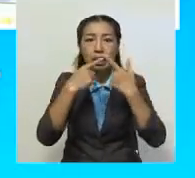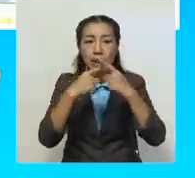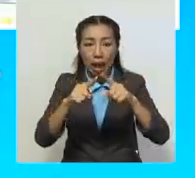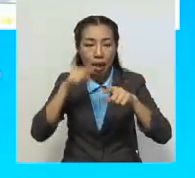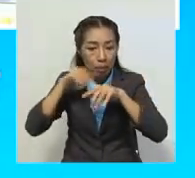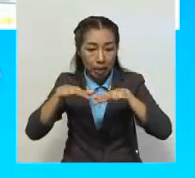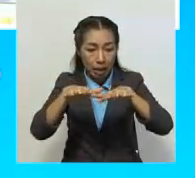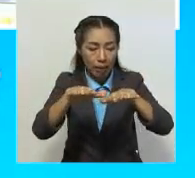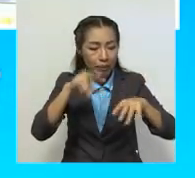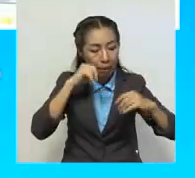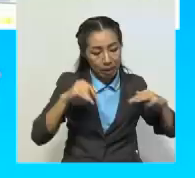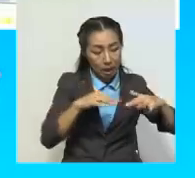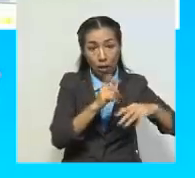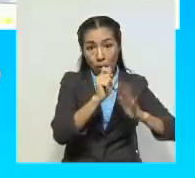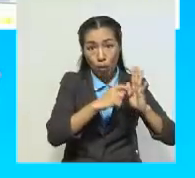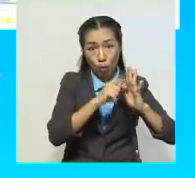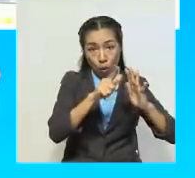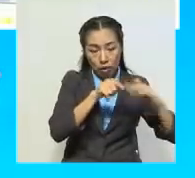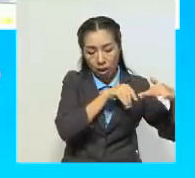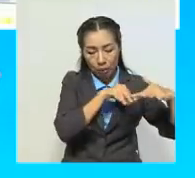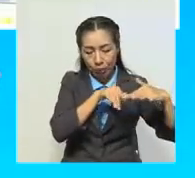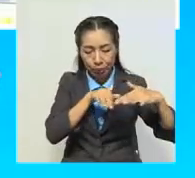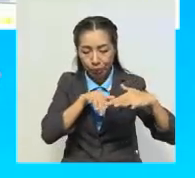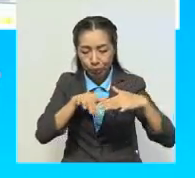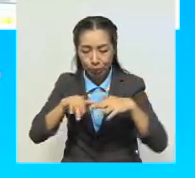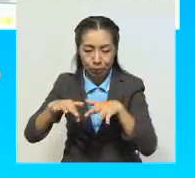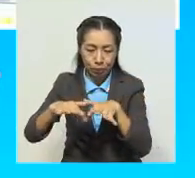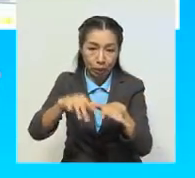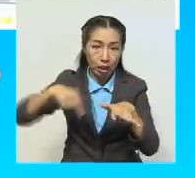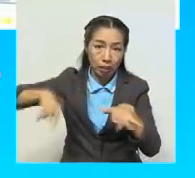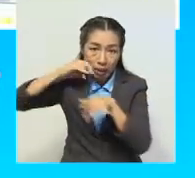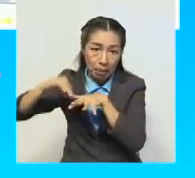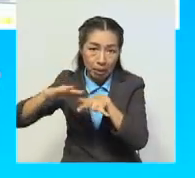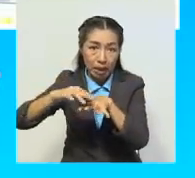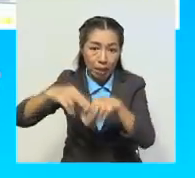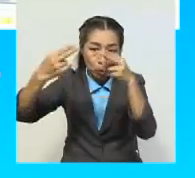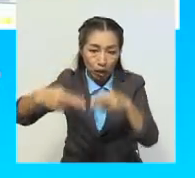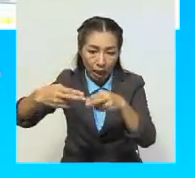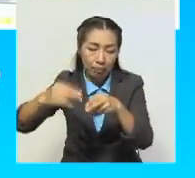งที่ลำน้ำสงขลาก่อนลำน้ำสงขลาที่จะใหญ่กว่าแล้วลำน้ำสงขลาเนี่ยถึงจะมาไหลลงแม่น้ำโขง